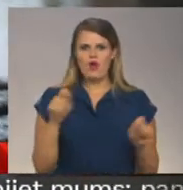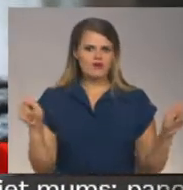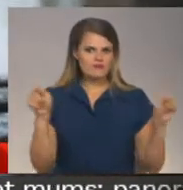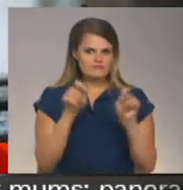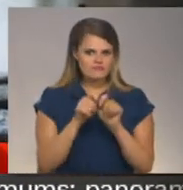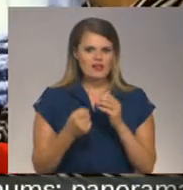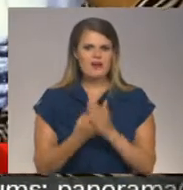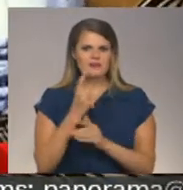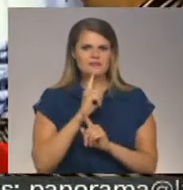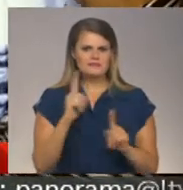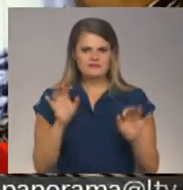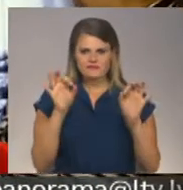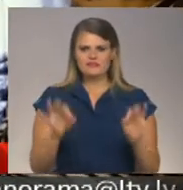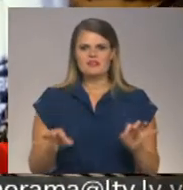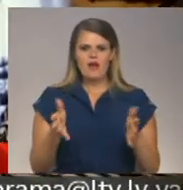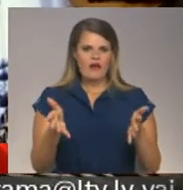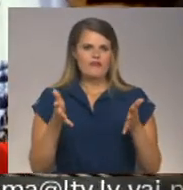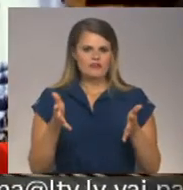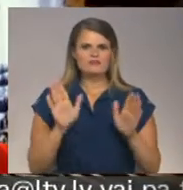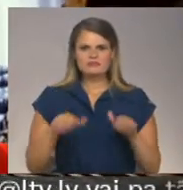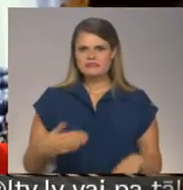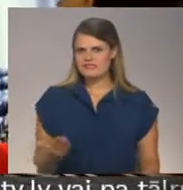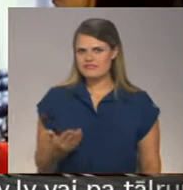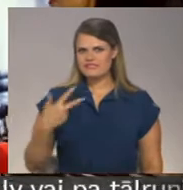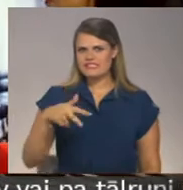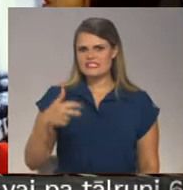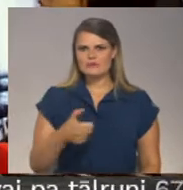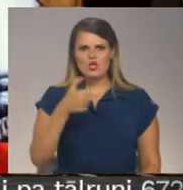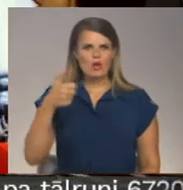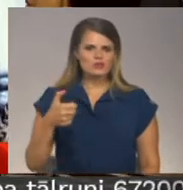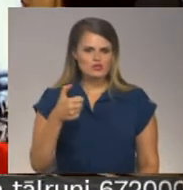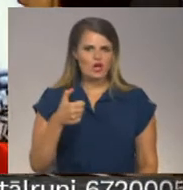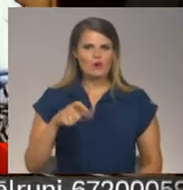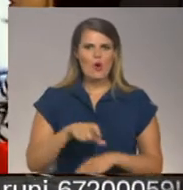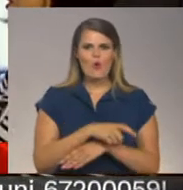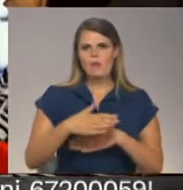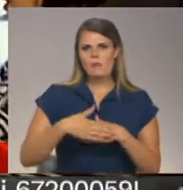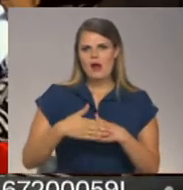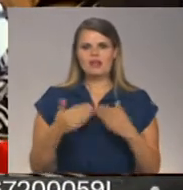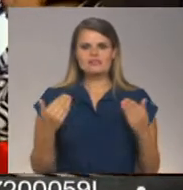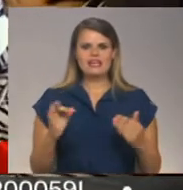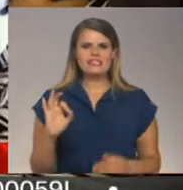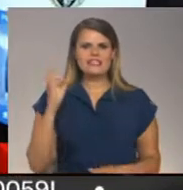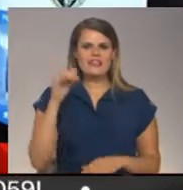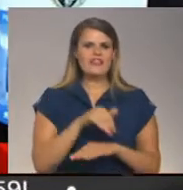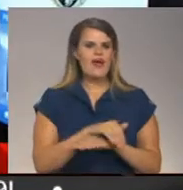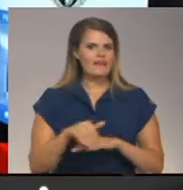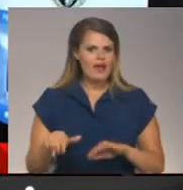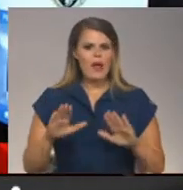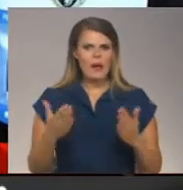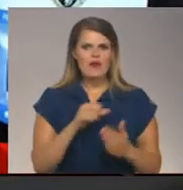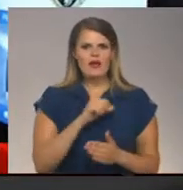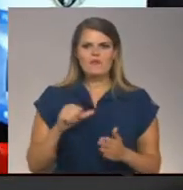aizskari, redot savdabīgu realitātes efektu par dzīvi 30. Gados Upmalas jeb tagadējā Dzintara ielā. Taču